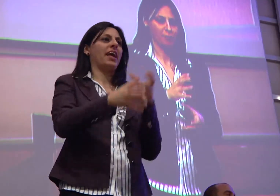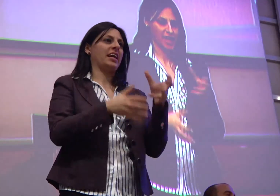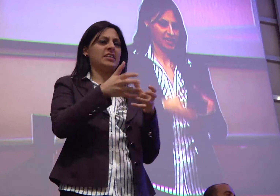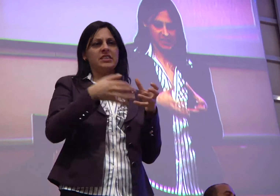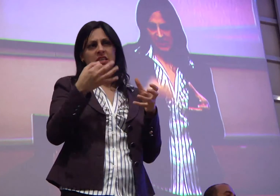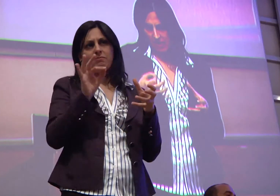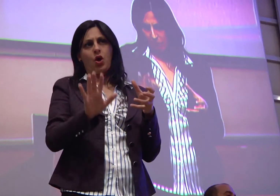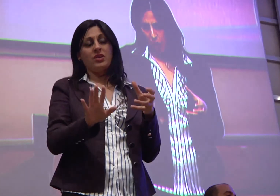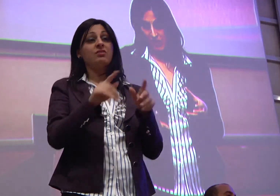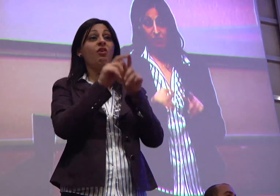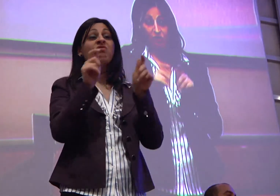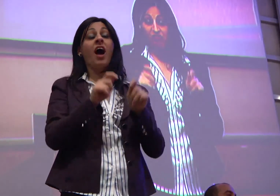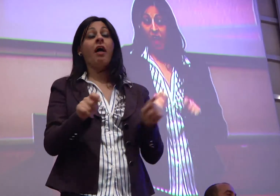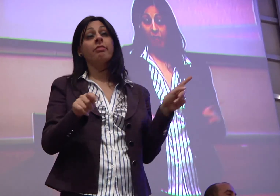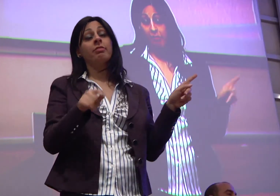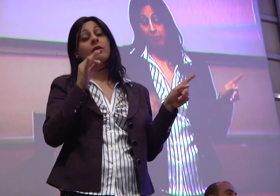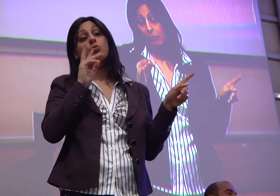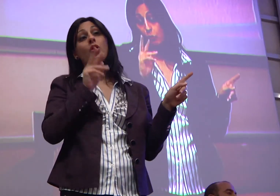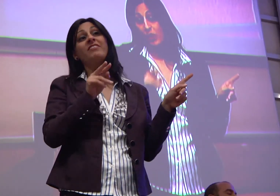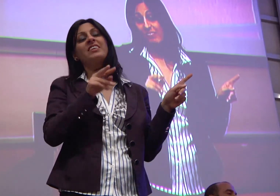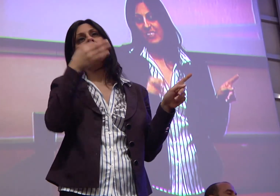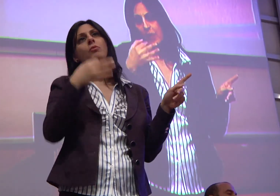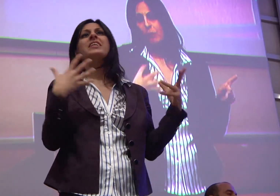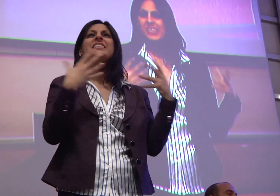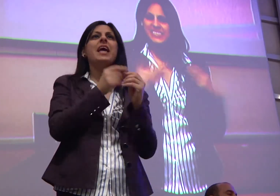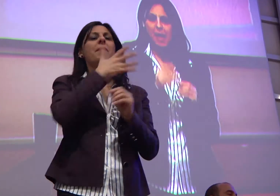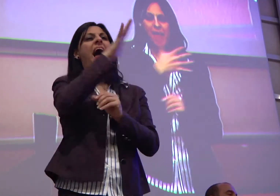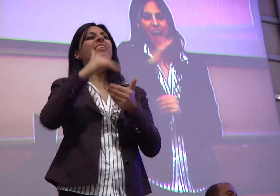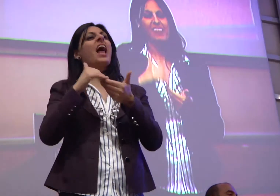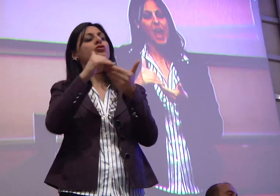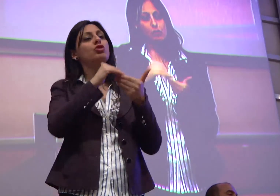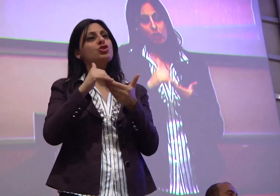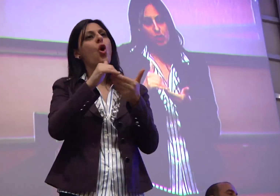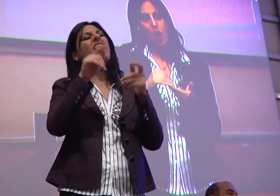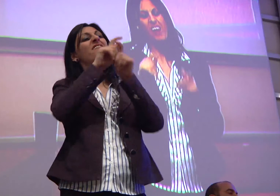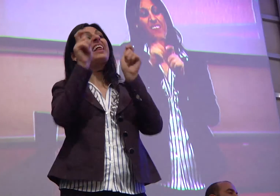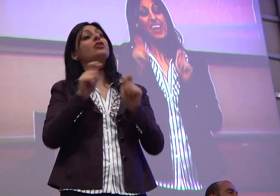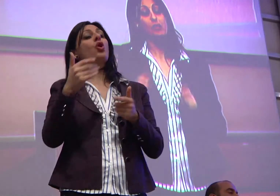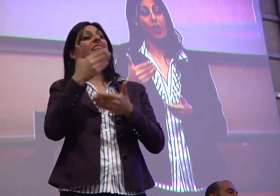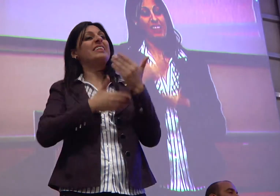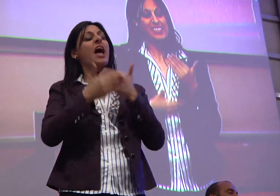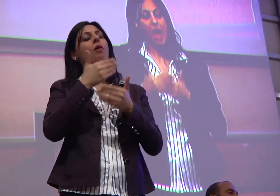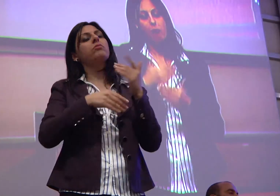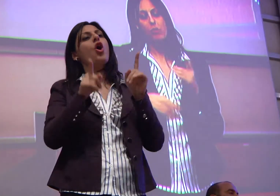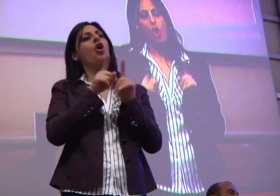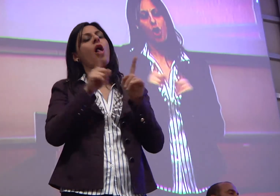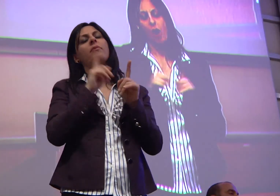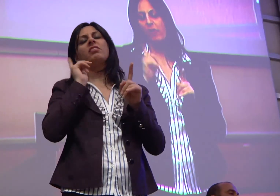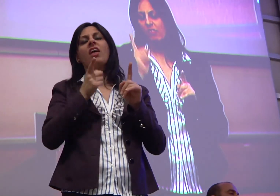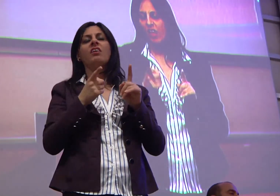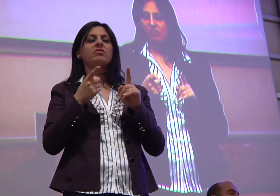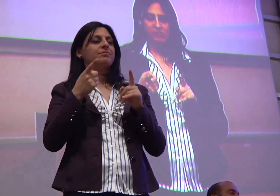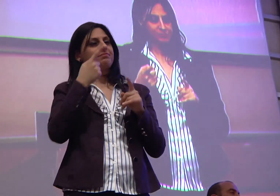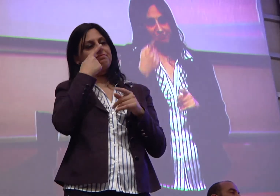la FAND rappresenta, insieme alle altre associazioni, federazioni dei disabili, rappresenta un presidio importante